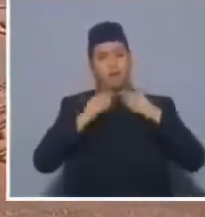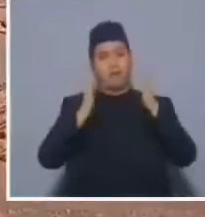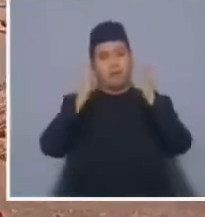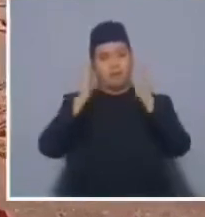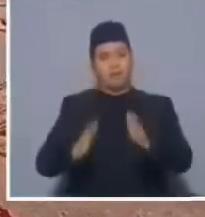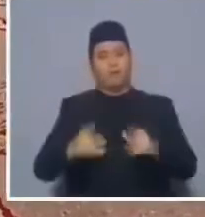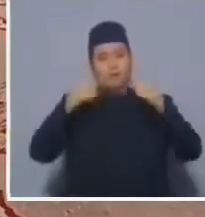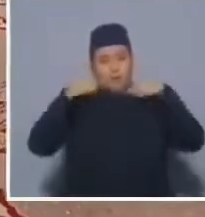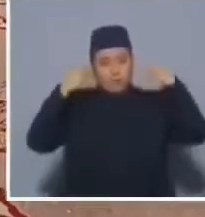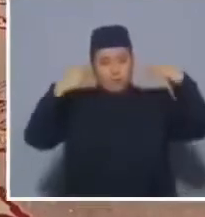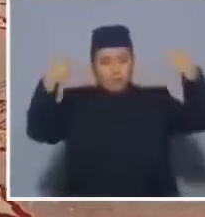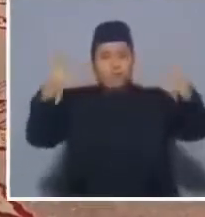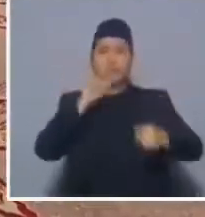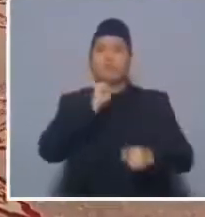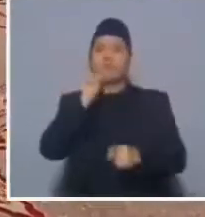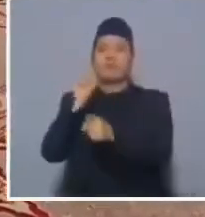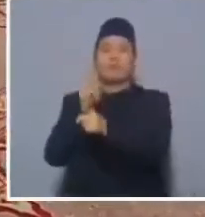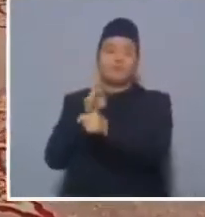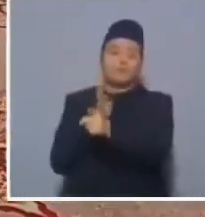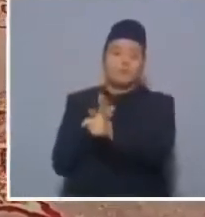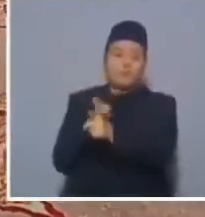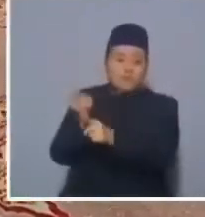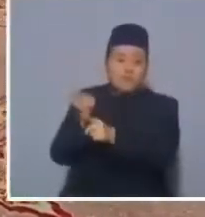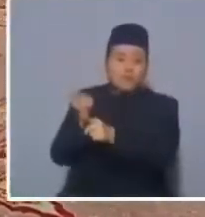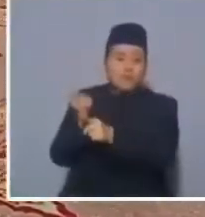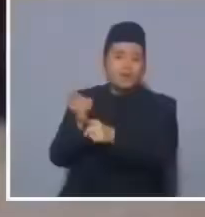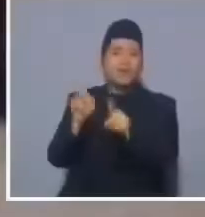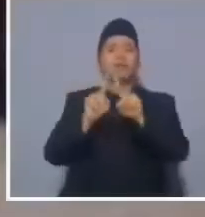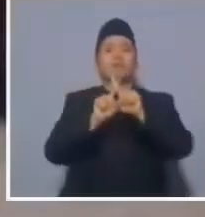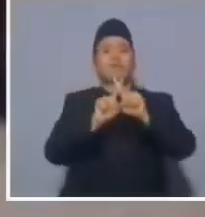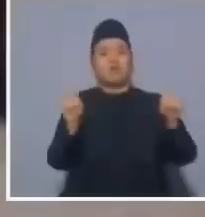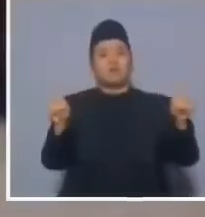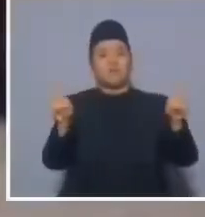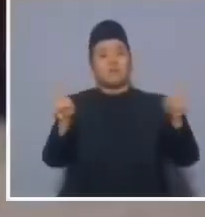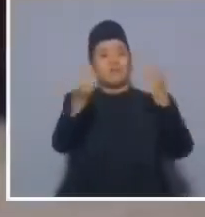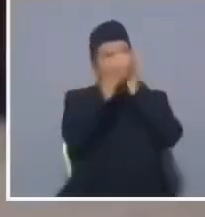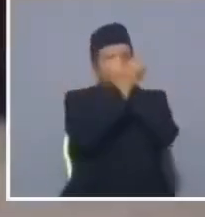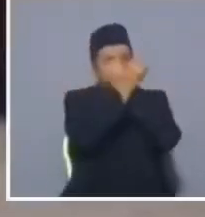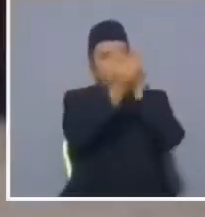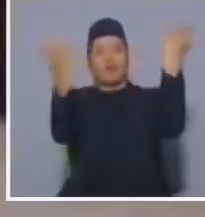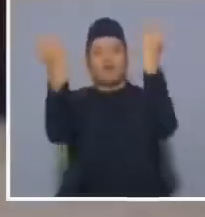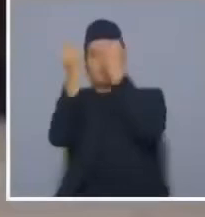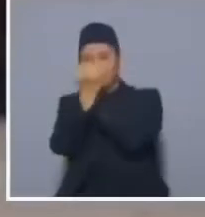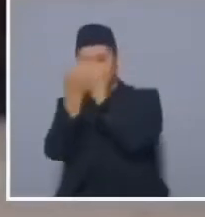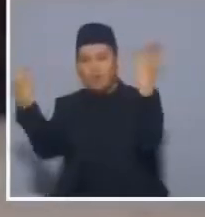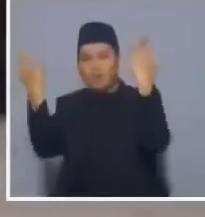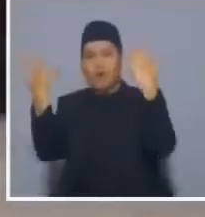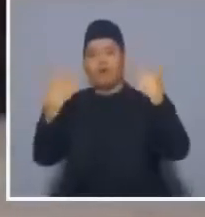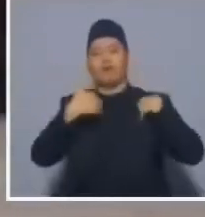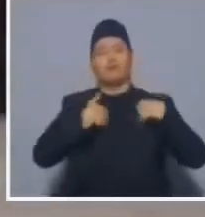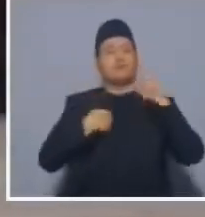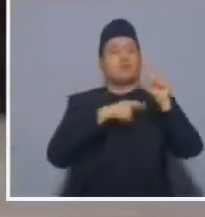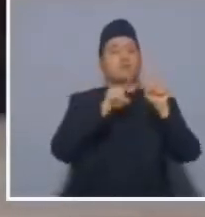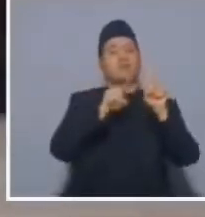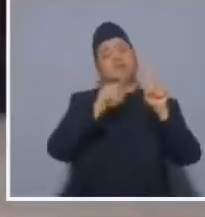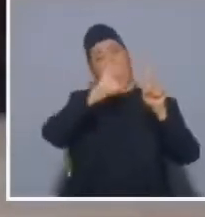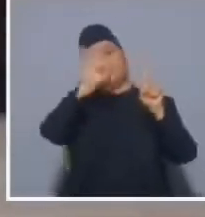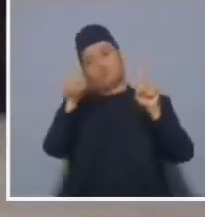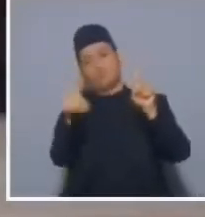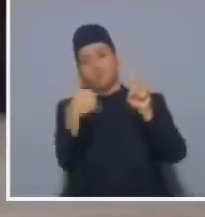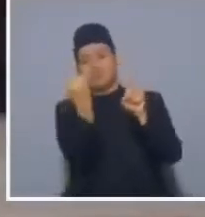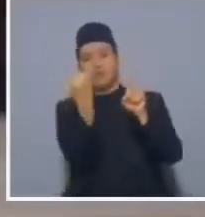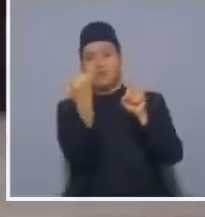bidangnya tapi dia bercakap, ada 1.5 juta pengikut dan percaya. Soalan saya,